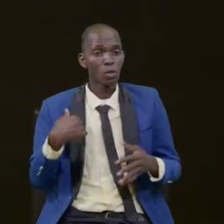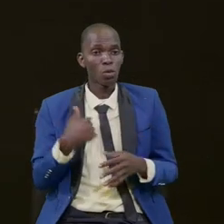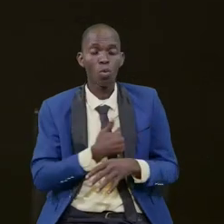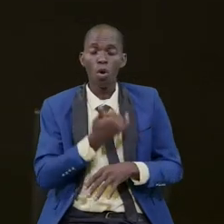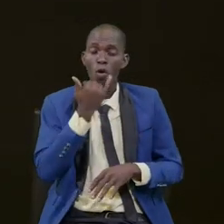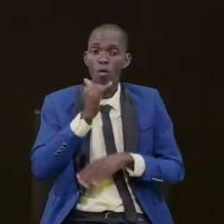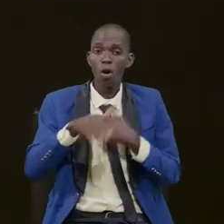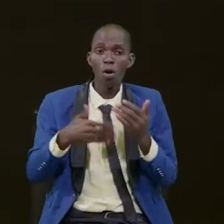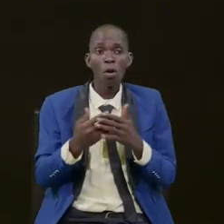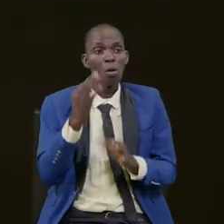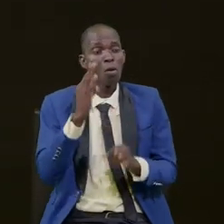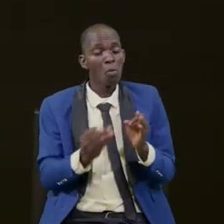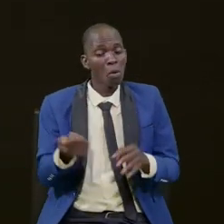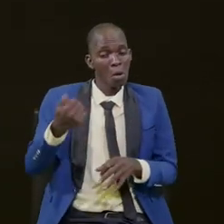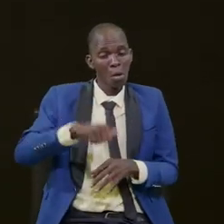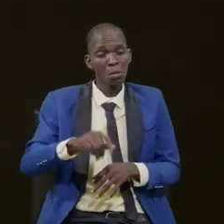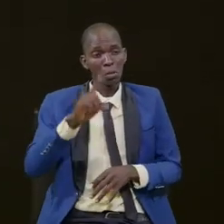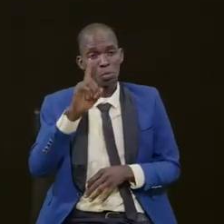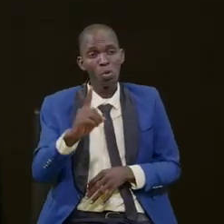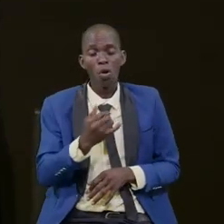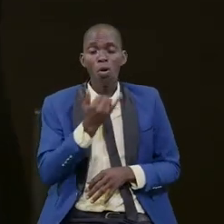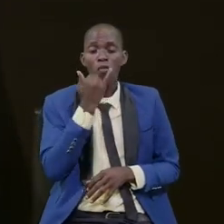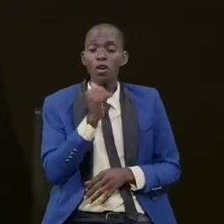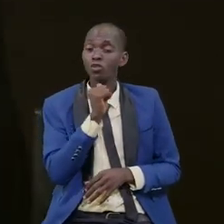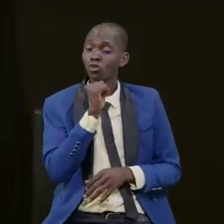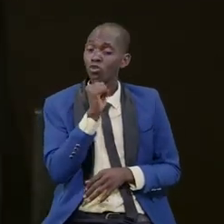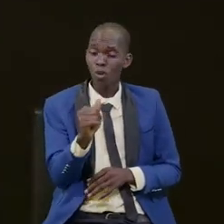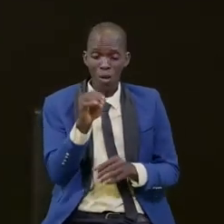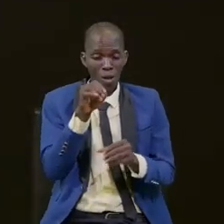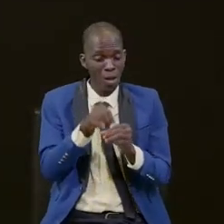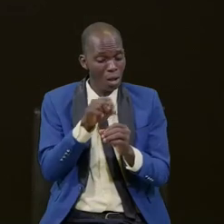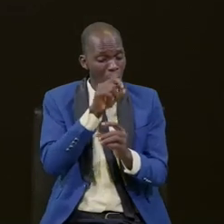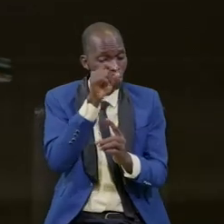Si quelqu'un ne branche point en parole,